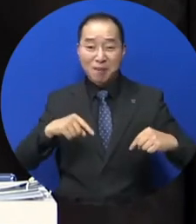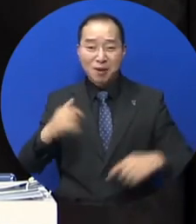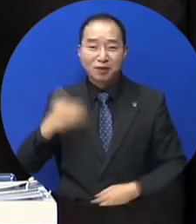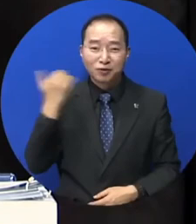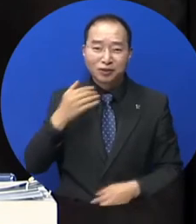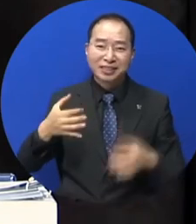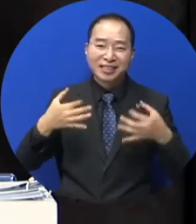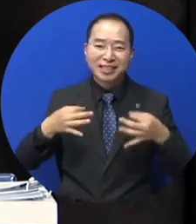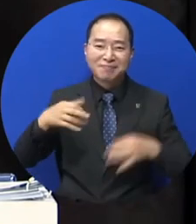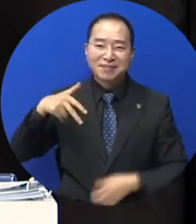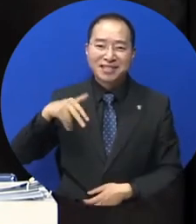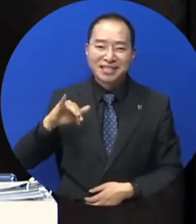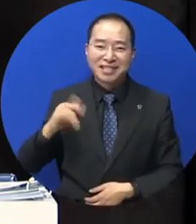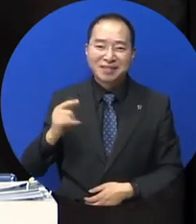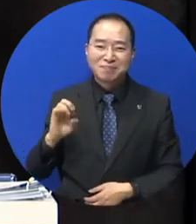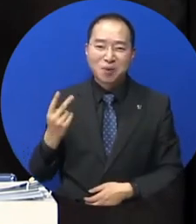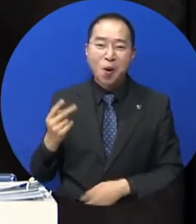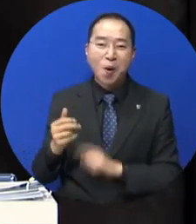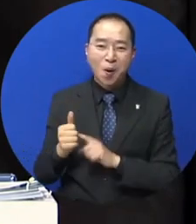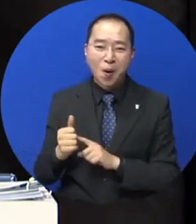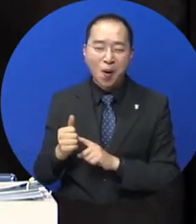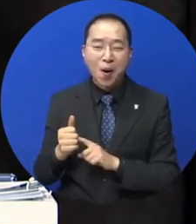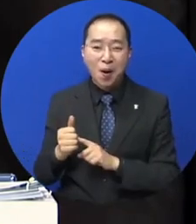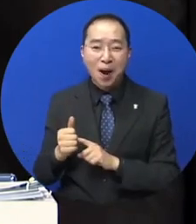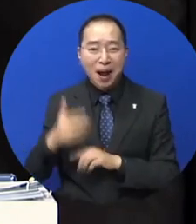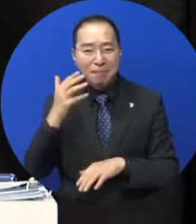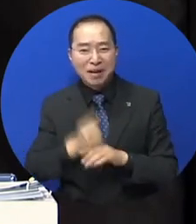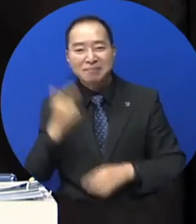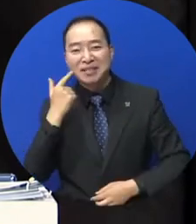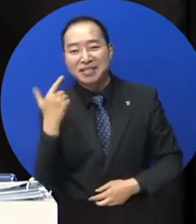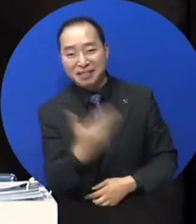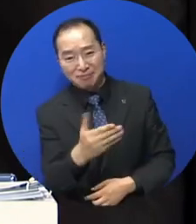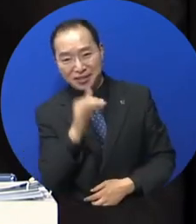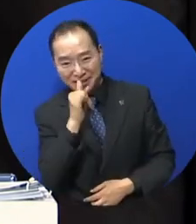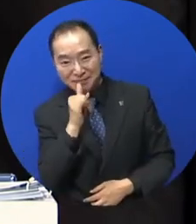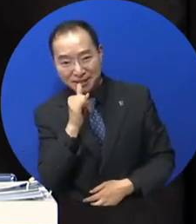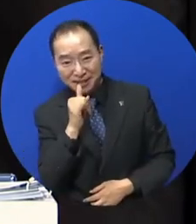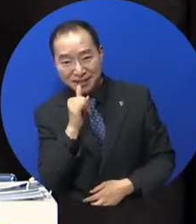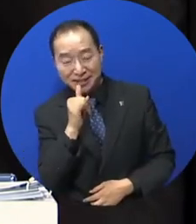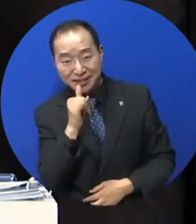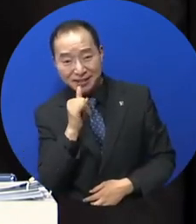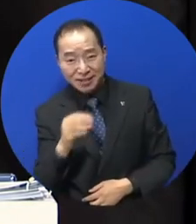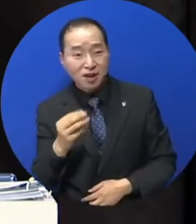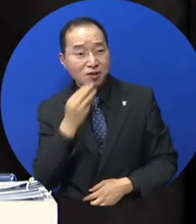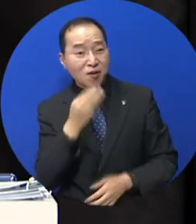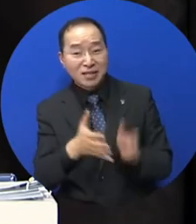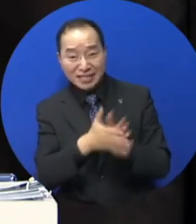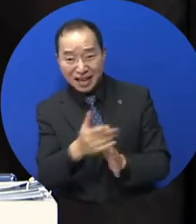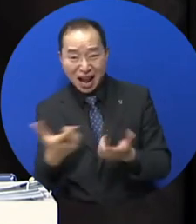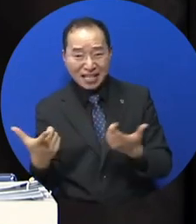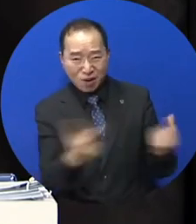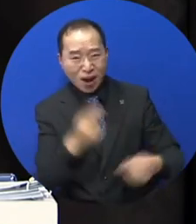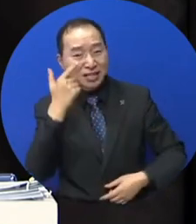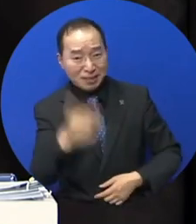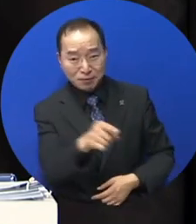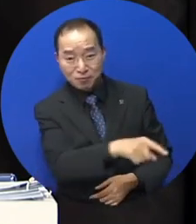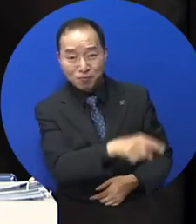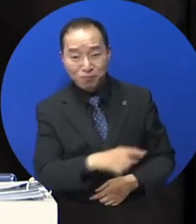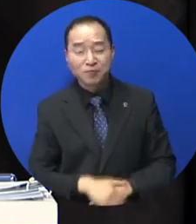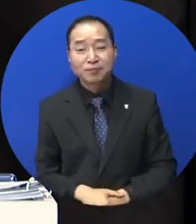김진표 공천관리위원장님의 면접 마무리 질문이 있겠습니다. 마무리 질문은 서울시장 후보자에게 공통으로 질문을